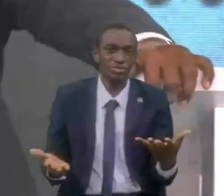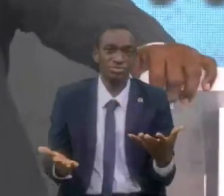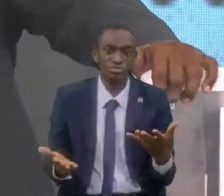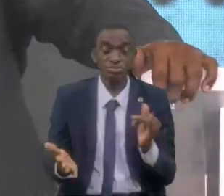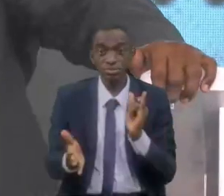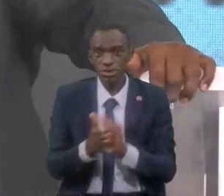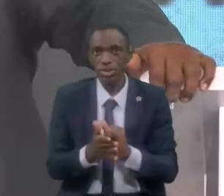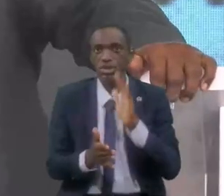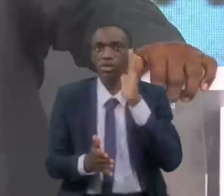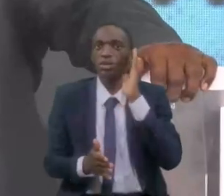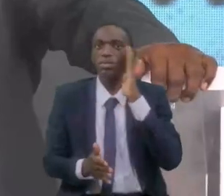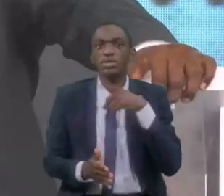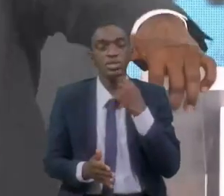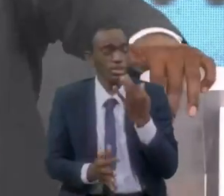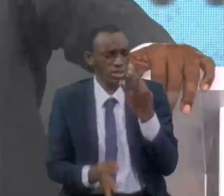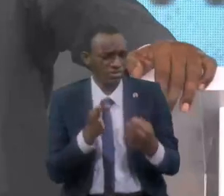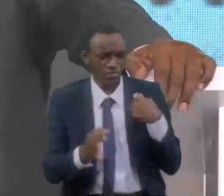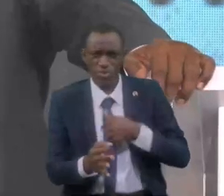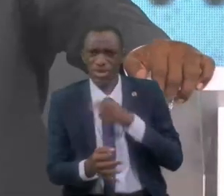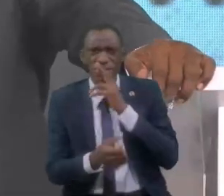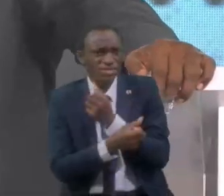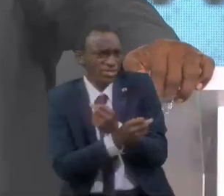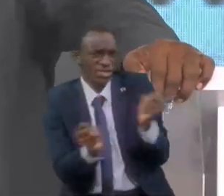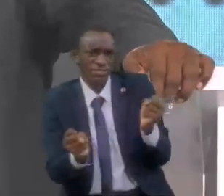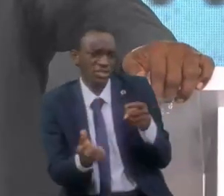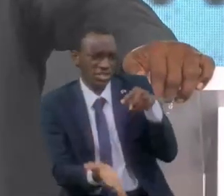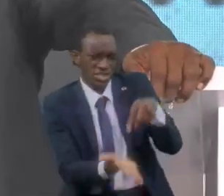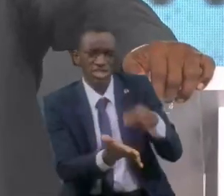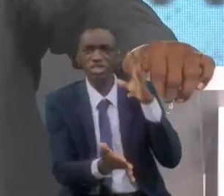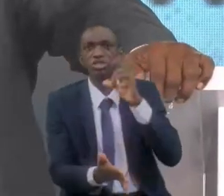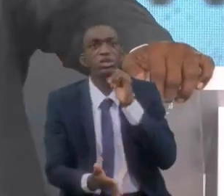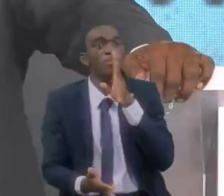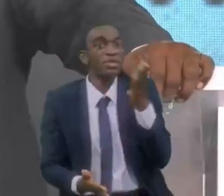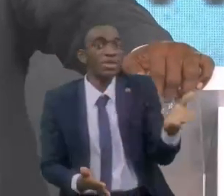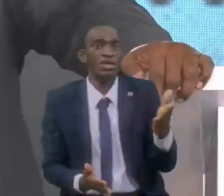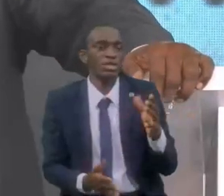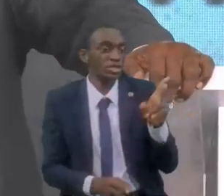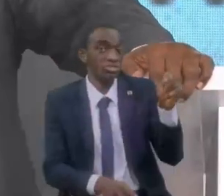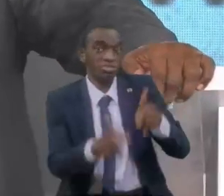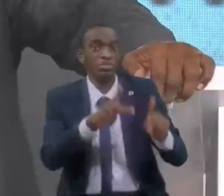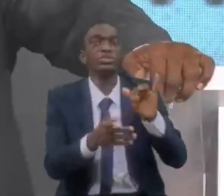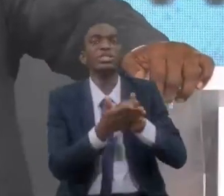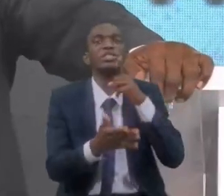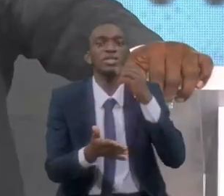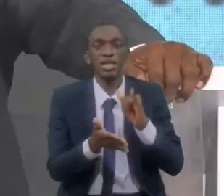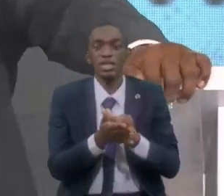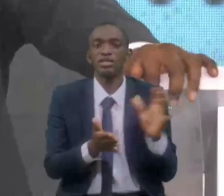Tout ce que nous disons, si nous sommes sauvés, ça ne doit pas être là. Et ceux qui disent qu'ils sont sauvés,